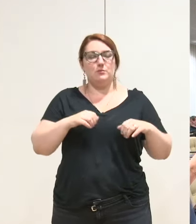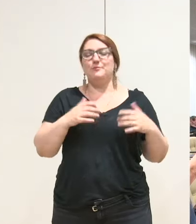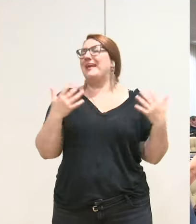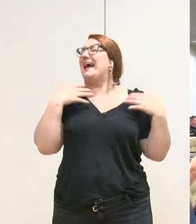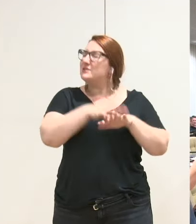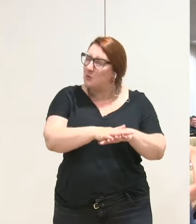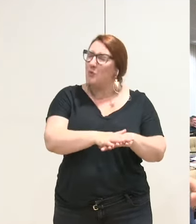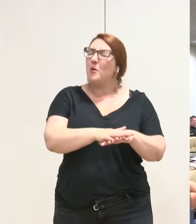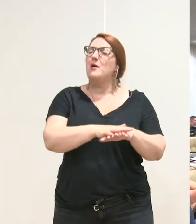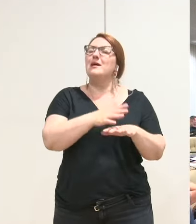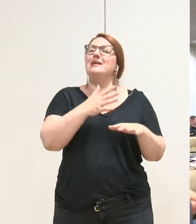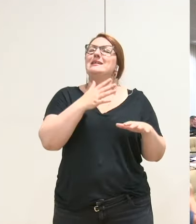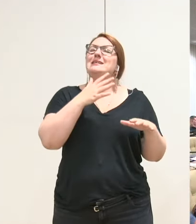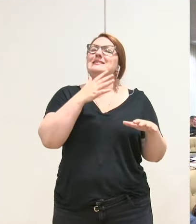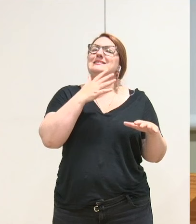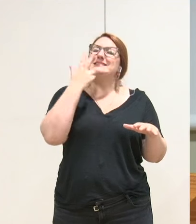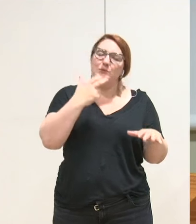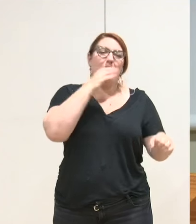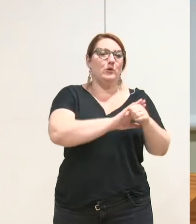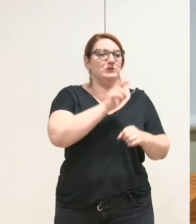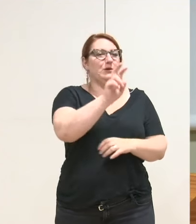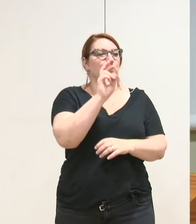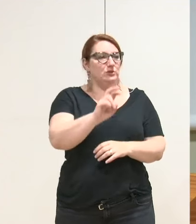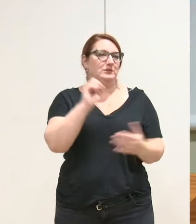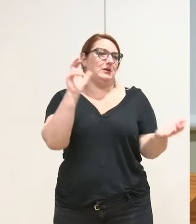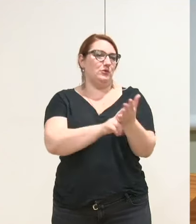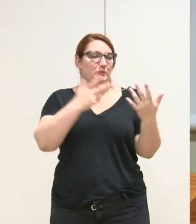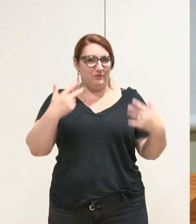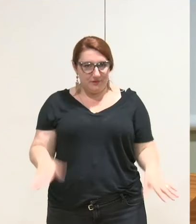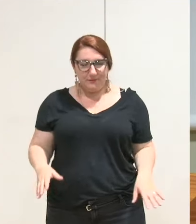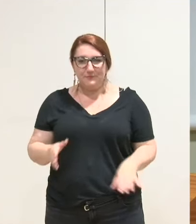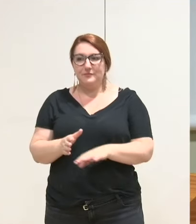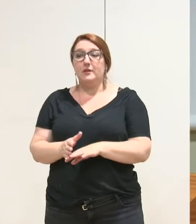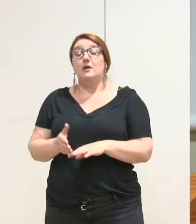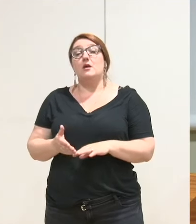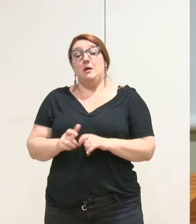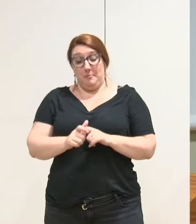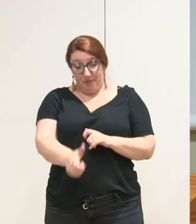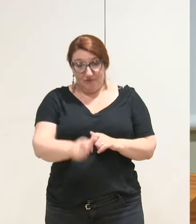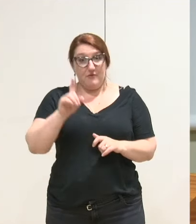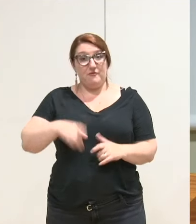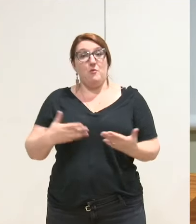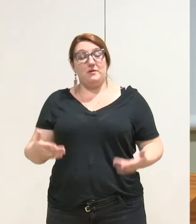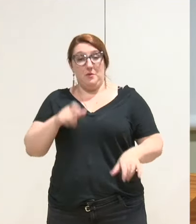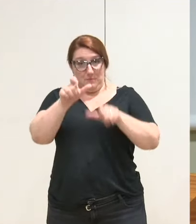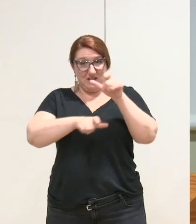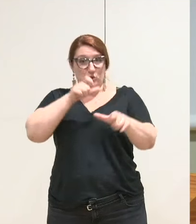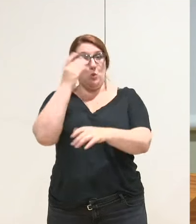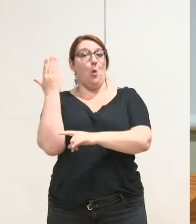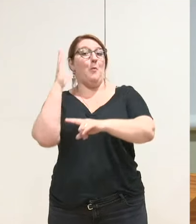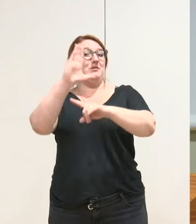gauche et écologistes est adopté nous devons également désigner nos représentants au sein de